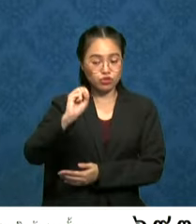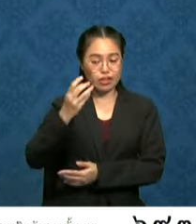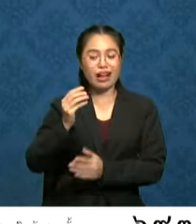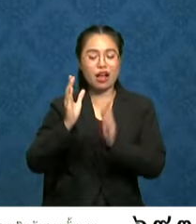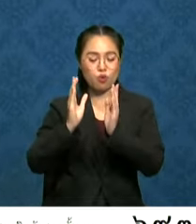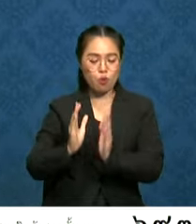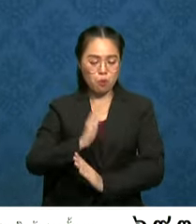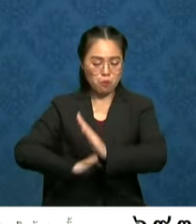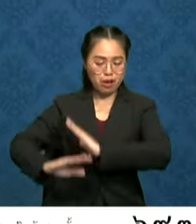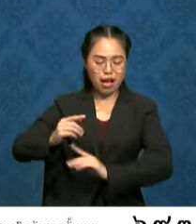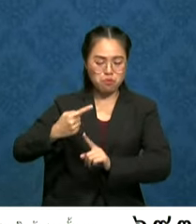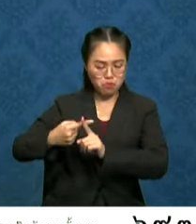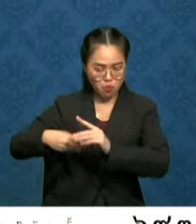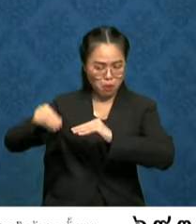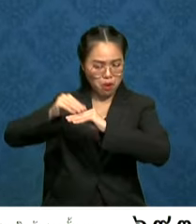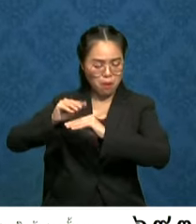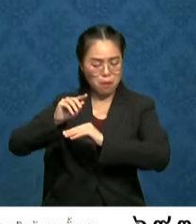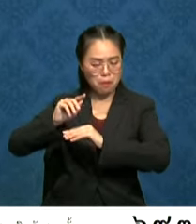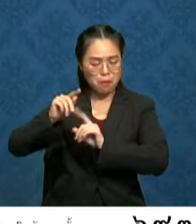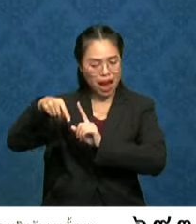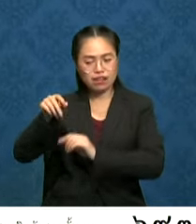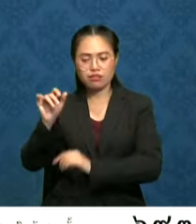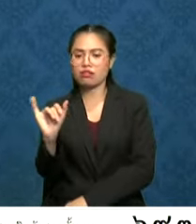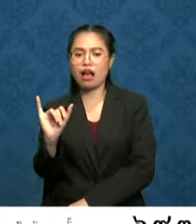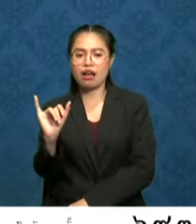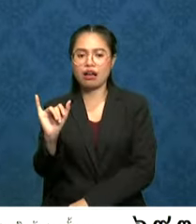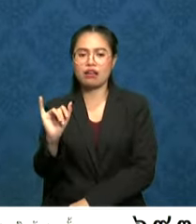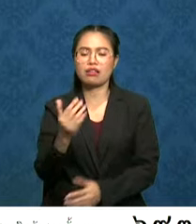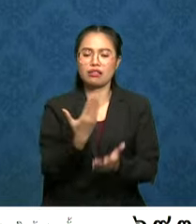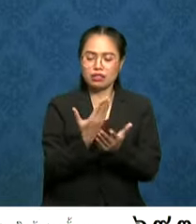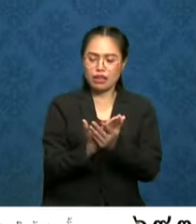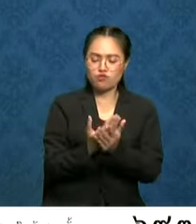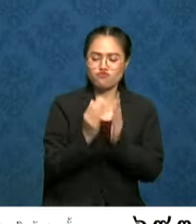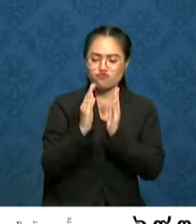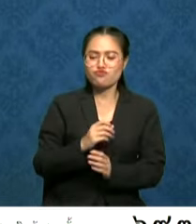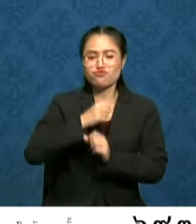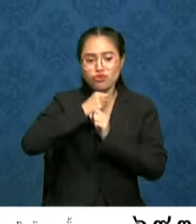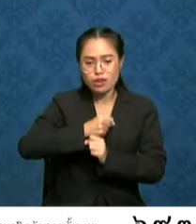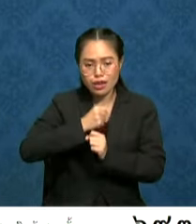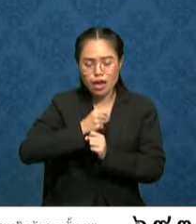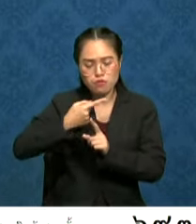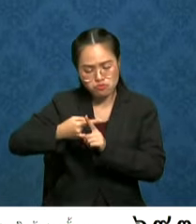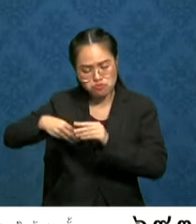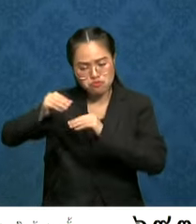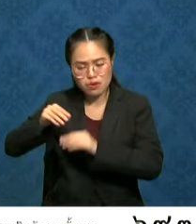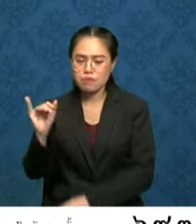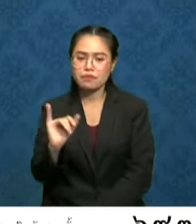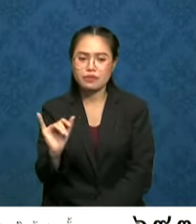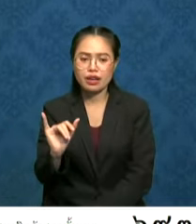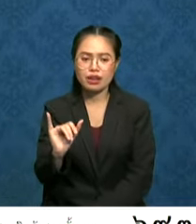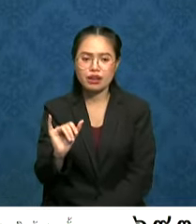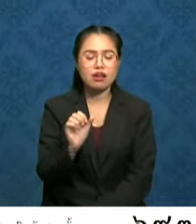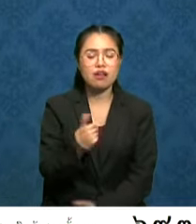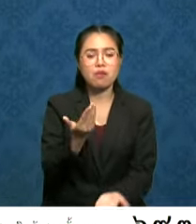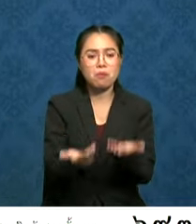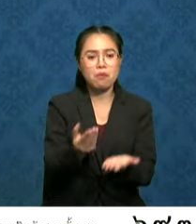ปรับเพิ่มขึ้นเช่นเดียวกับเบี้ยยังชีพผู้สูงอายุนโยบายการพัฒนาสถานชีวาภิบาลครับหรือระบบการ